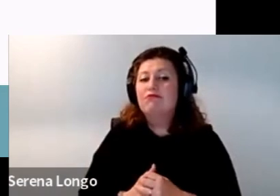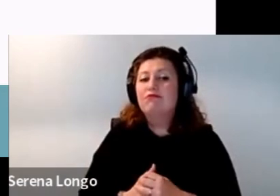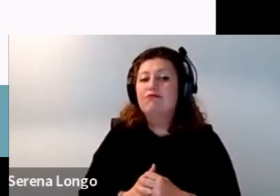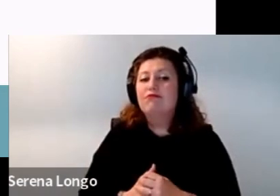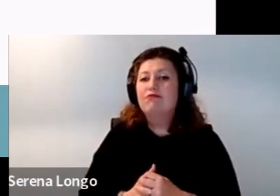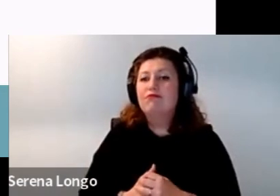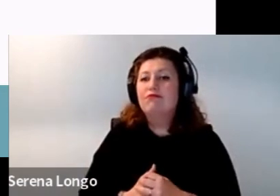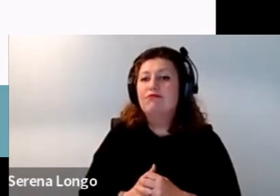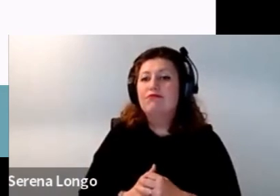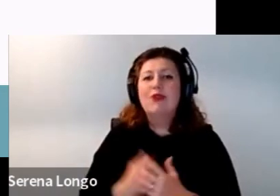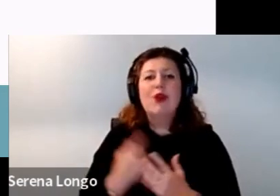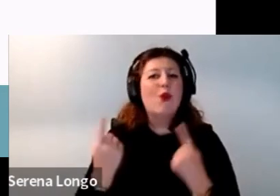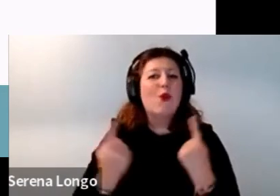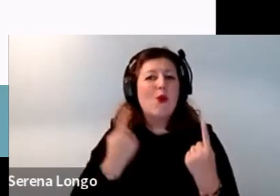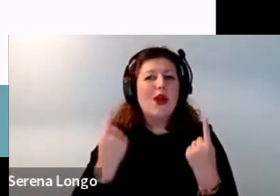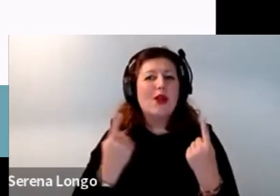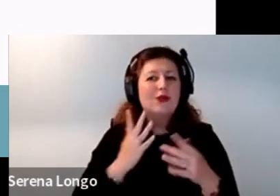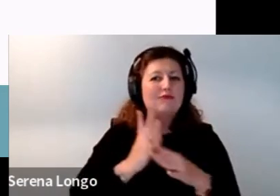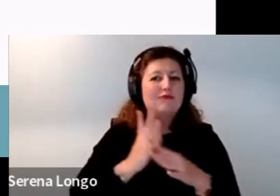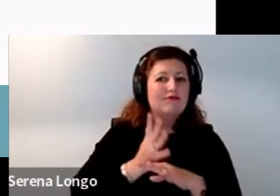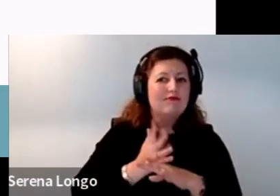Qualcuno vuole intervenire?